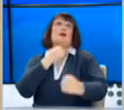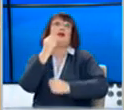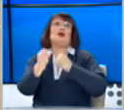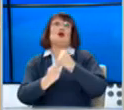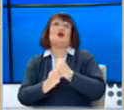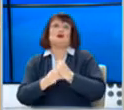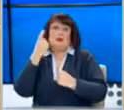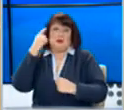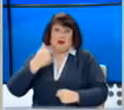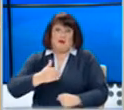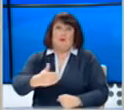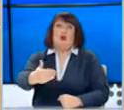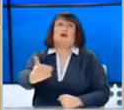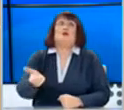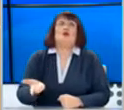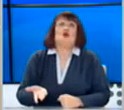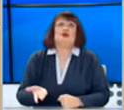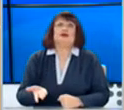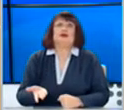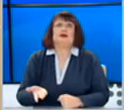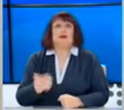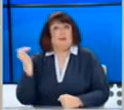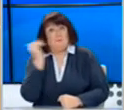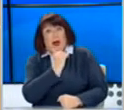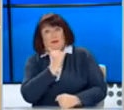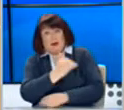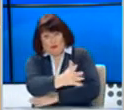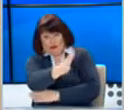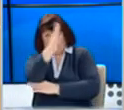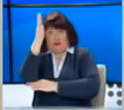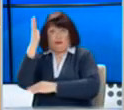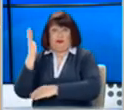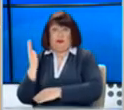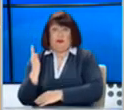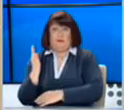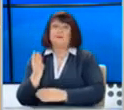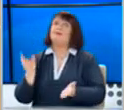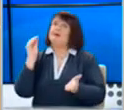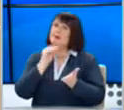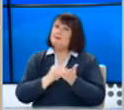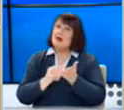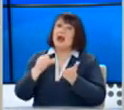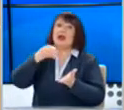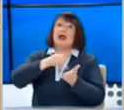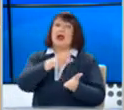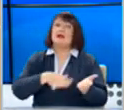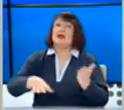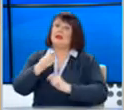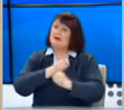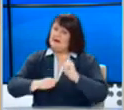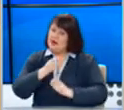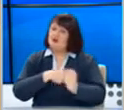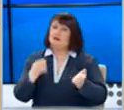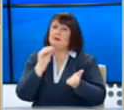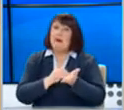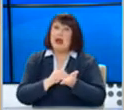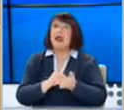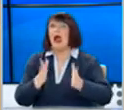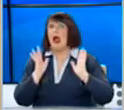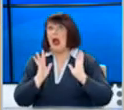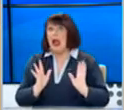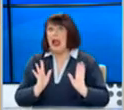Κανείς δεν μπορεί να κάνει ένα δάσος να μεγαλώσει πιο γρήγορα. Θα ξαναγίνουν όμως και τα δάση της Αττικής, εφόσον, το τονίζω,